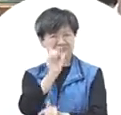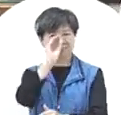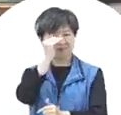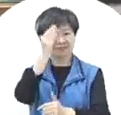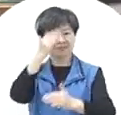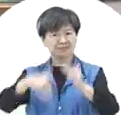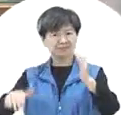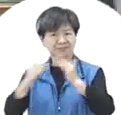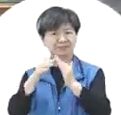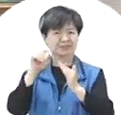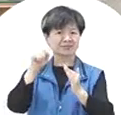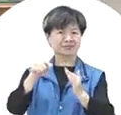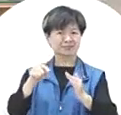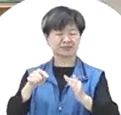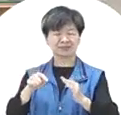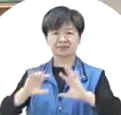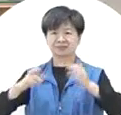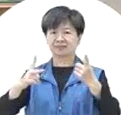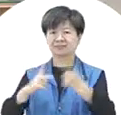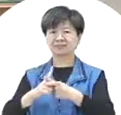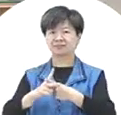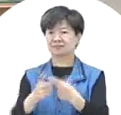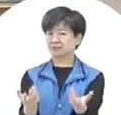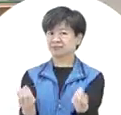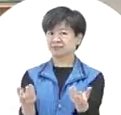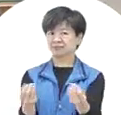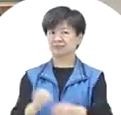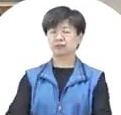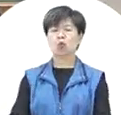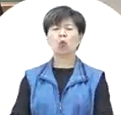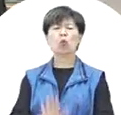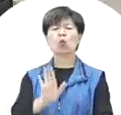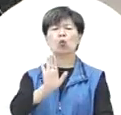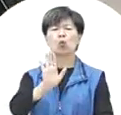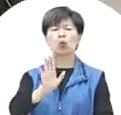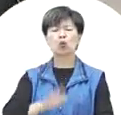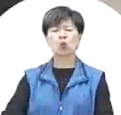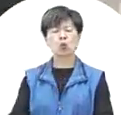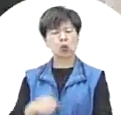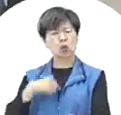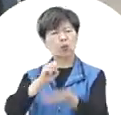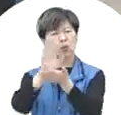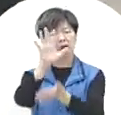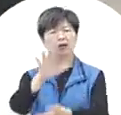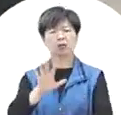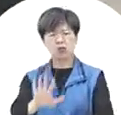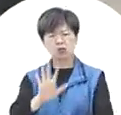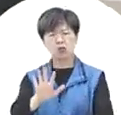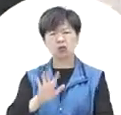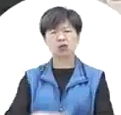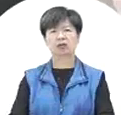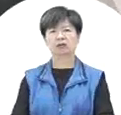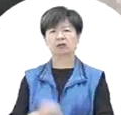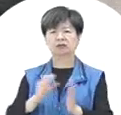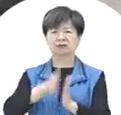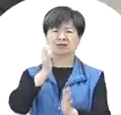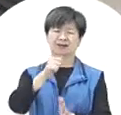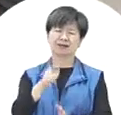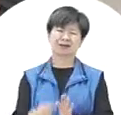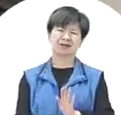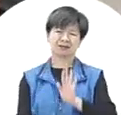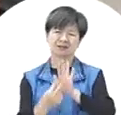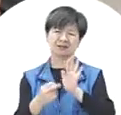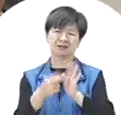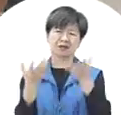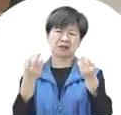居然没有小学部。 有小学部啦。 请问是什么考量？ 来，局长，你不要跟我说啊，没什么需